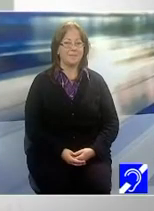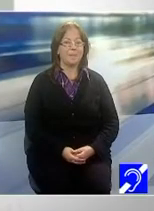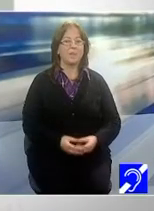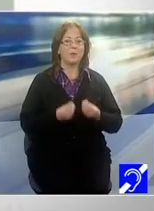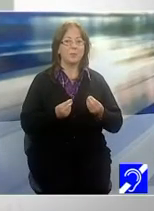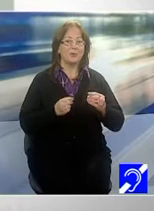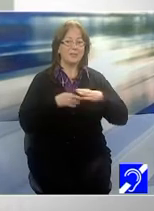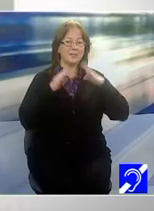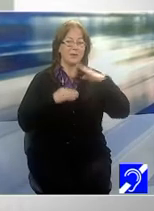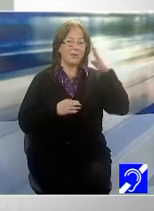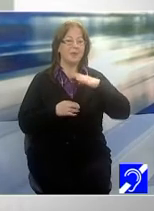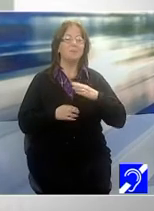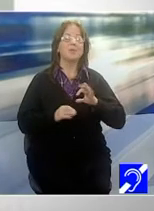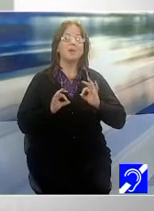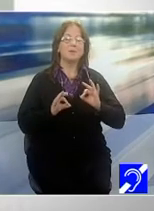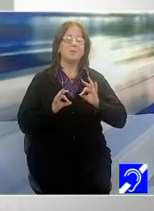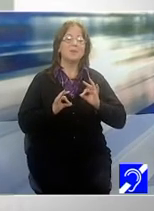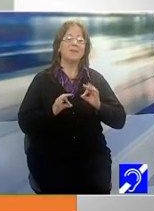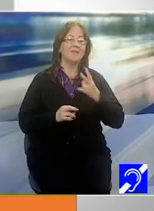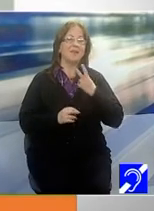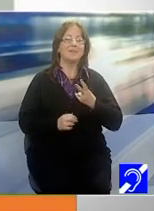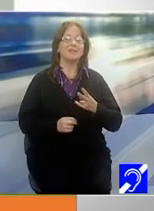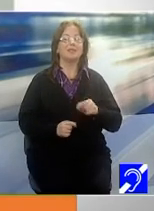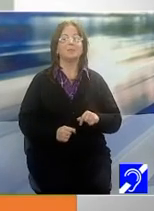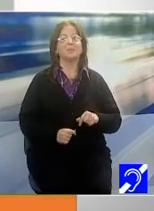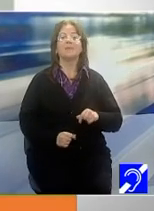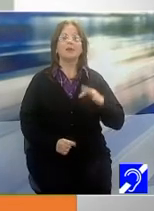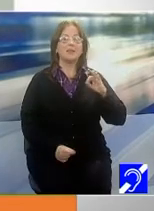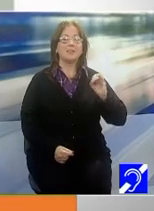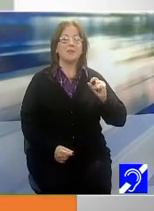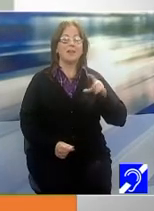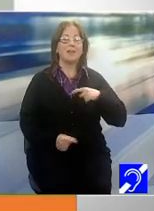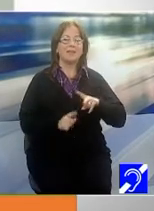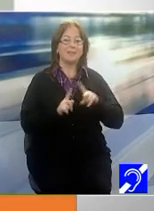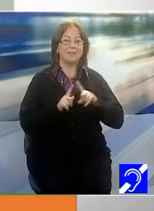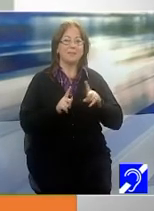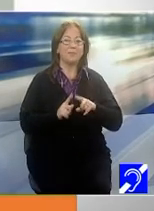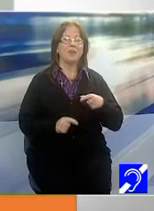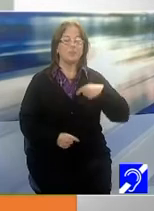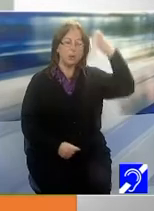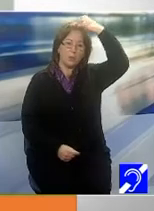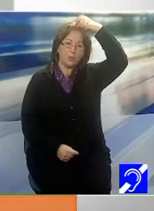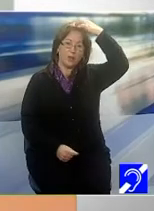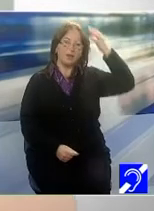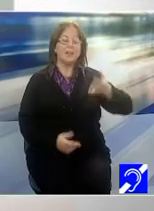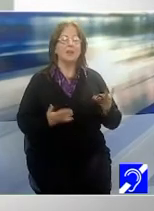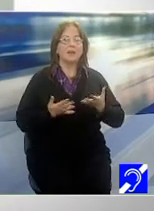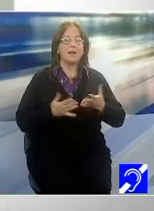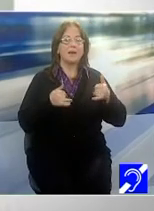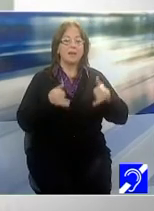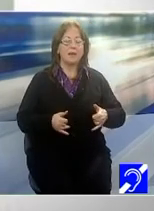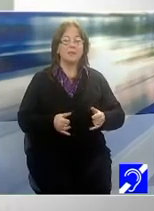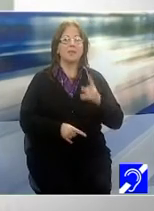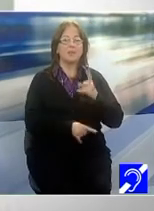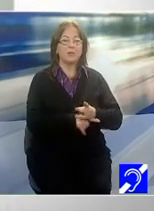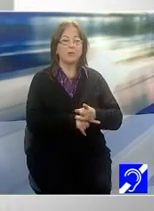Bună ziua și bine v-am regăsit la Transilvania la zi. Avem un nou guvern care de astăzi ar trebui să pună în practică programul pe care cabinetul